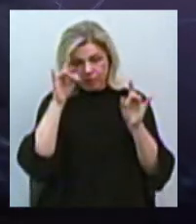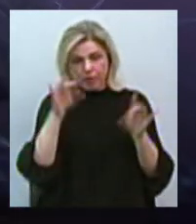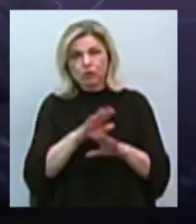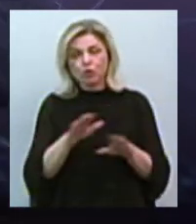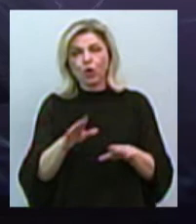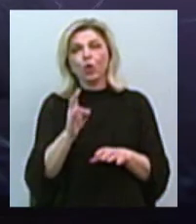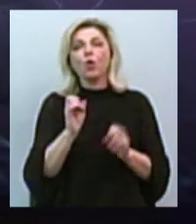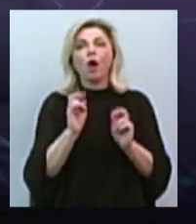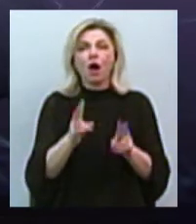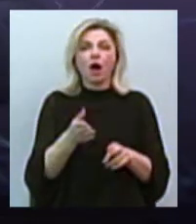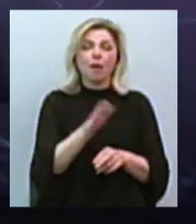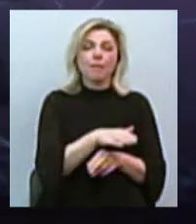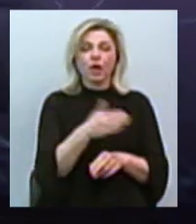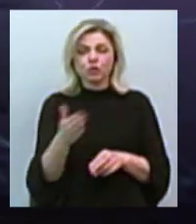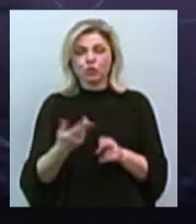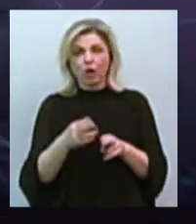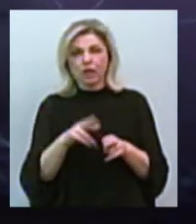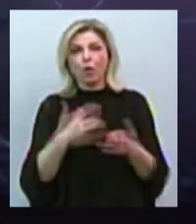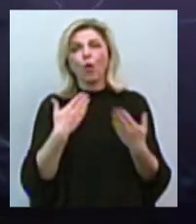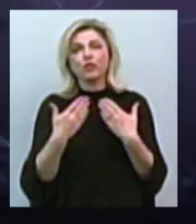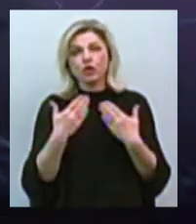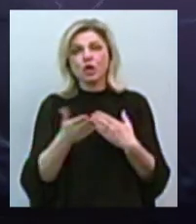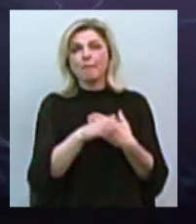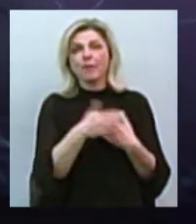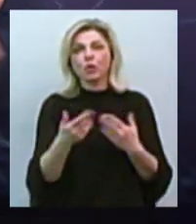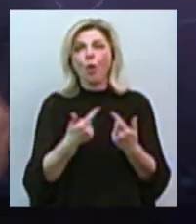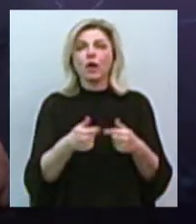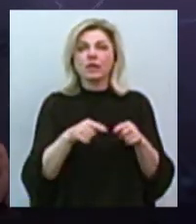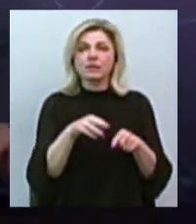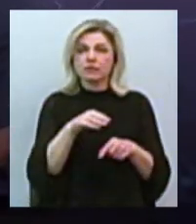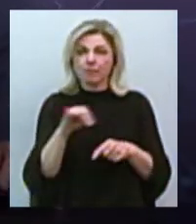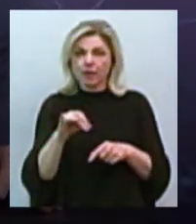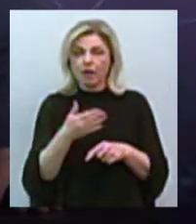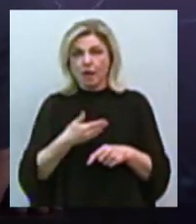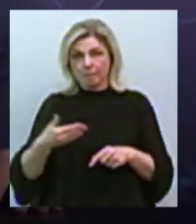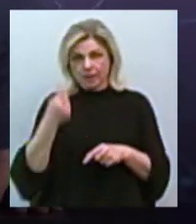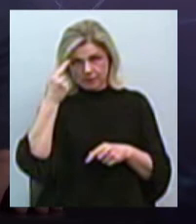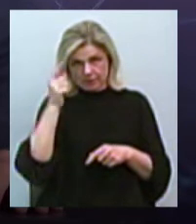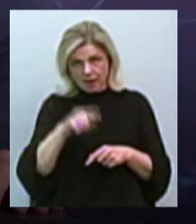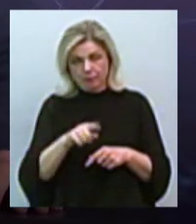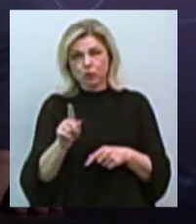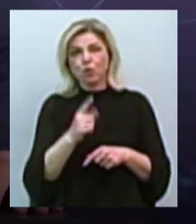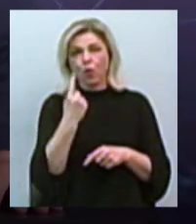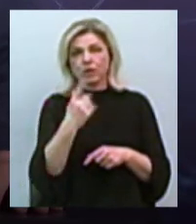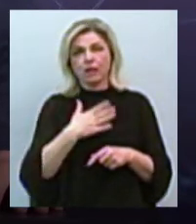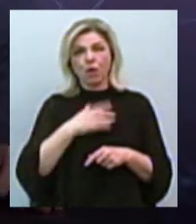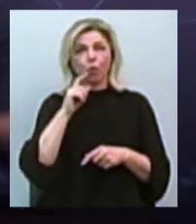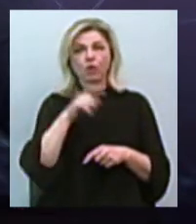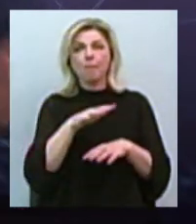как между этим вот выстроятся отношения между организациями, ведь мы с вами знаем, что один из наших уже украинских